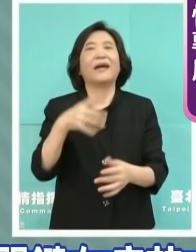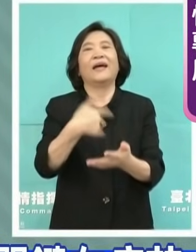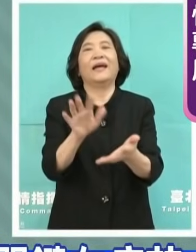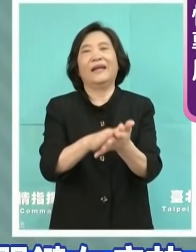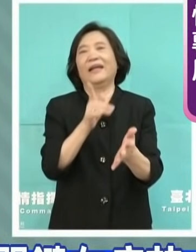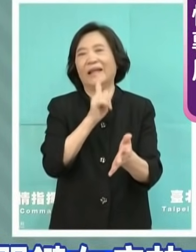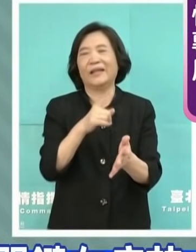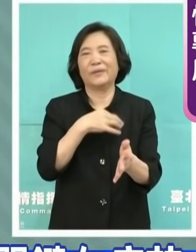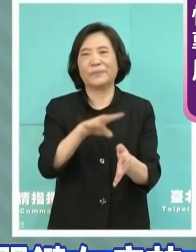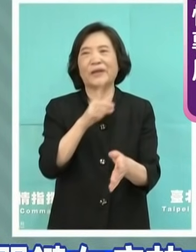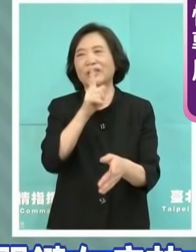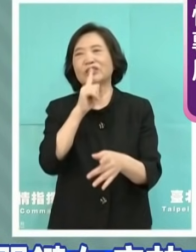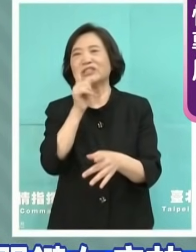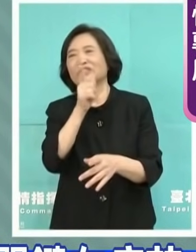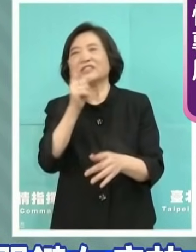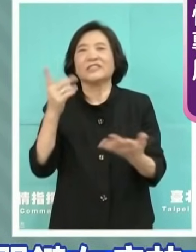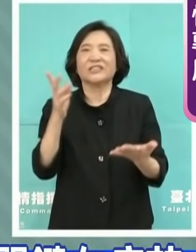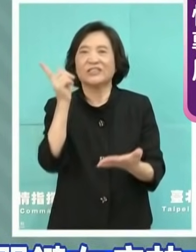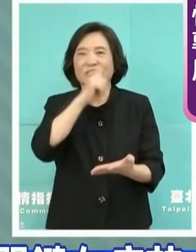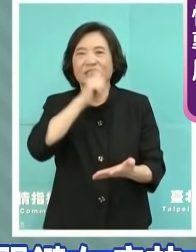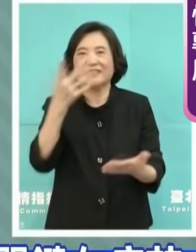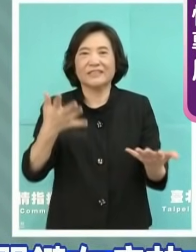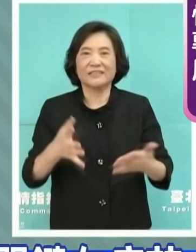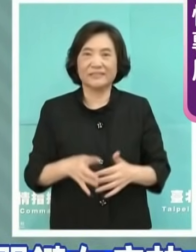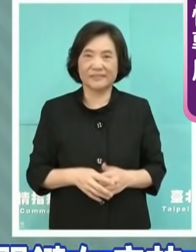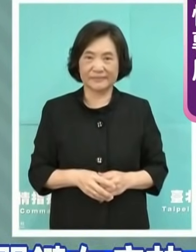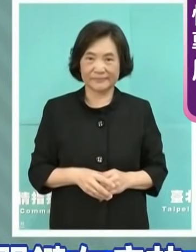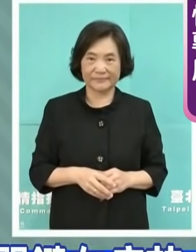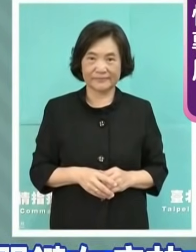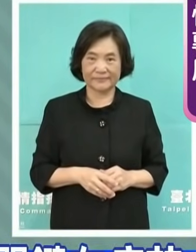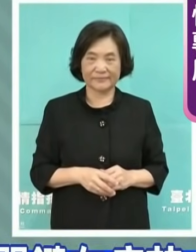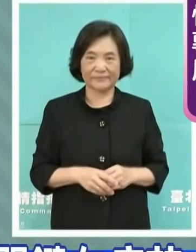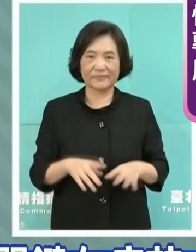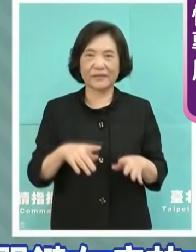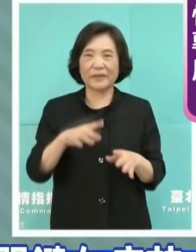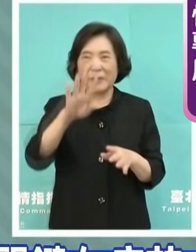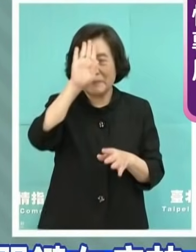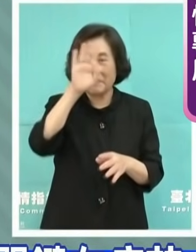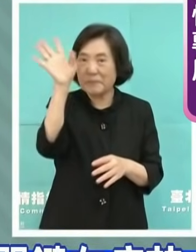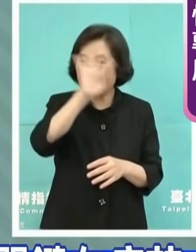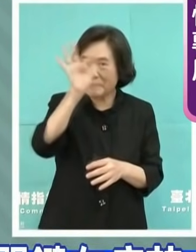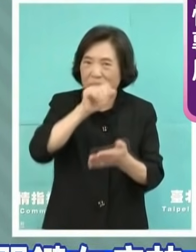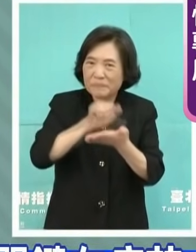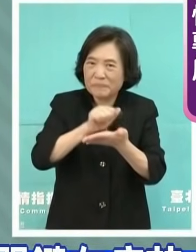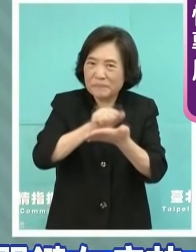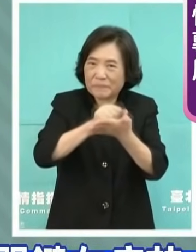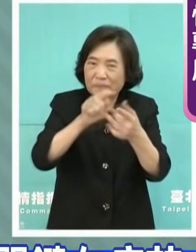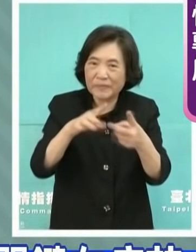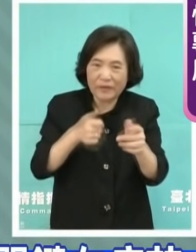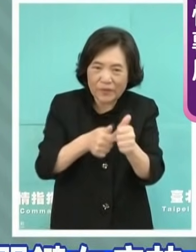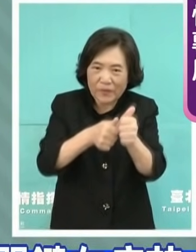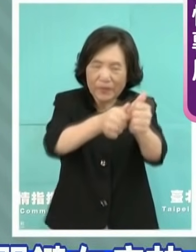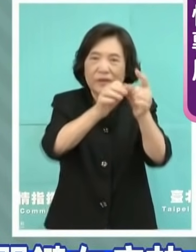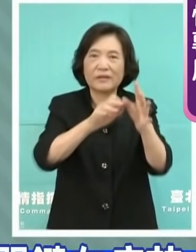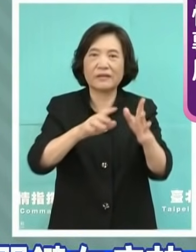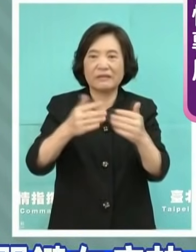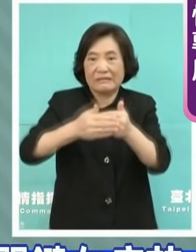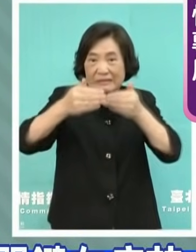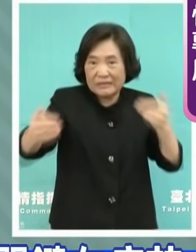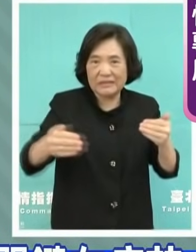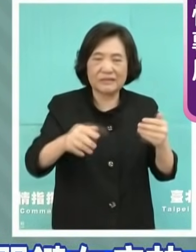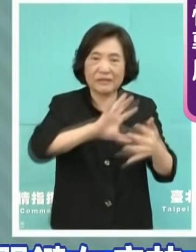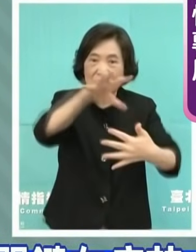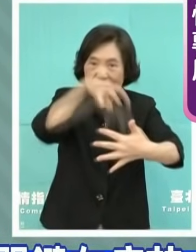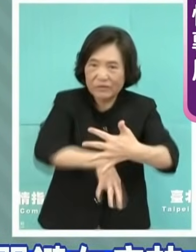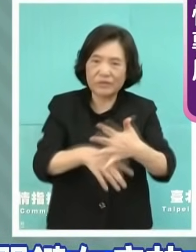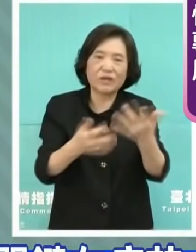政治上我不知道怎么解读，是就是这样的哦。这个疫调的哦，隔离的哦，框列的隔离的哦，